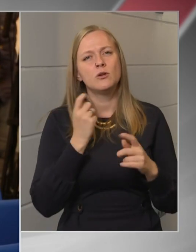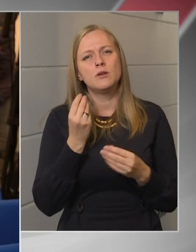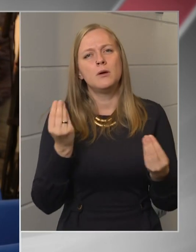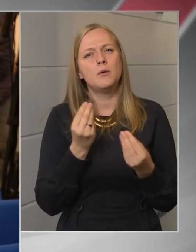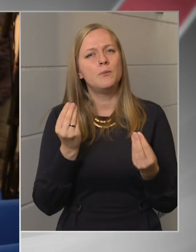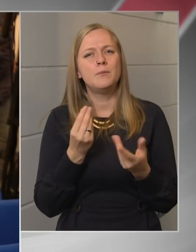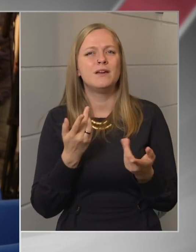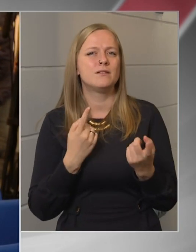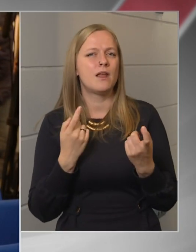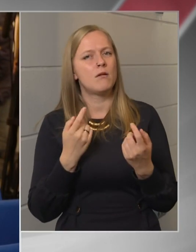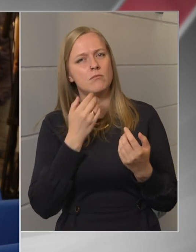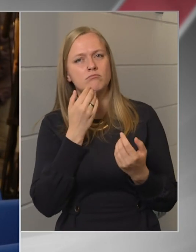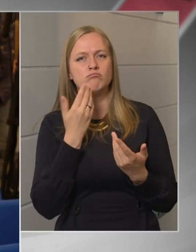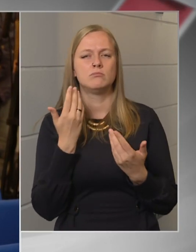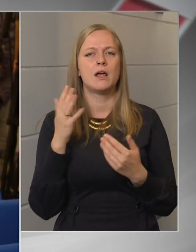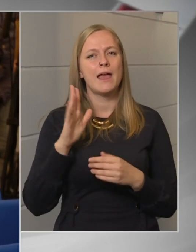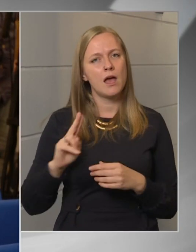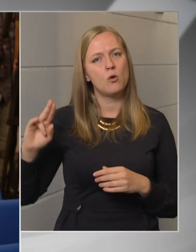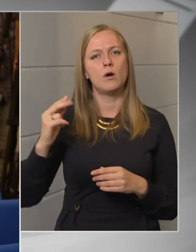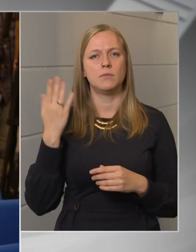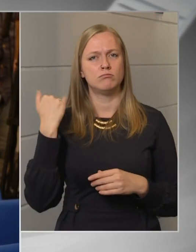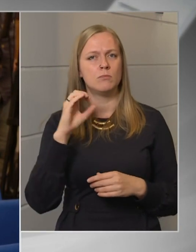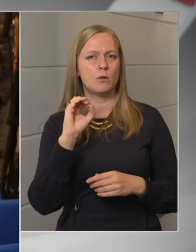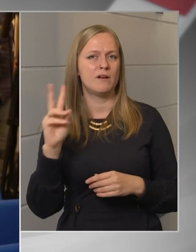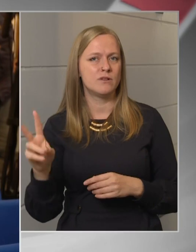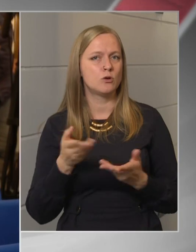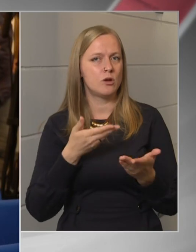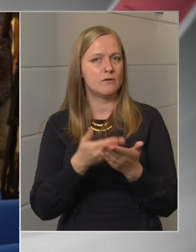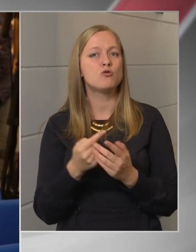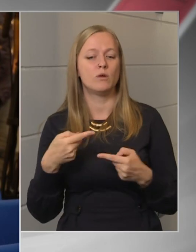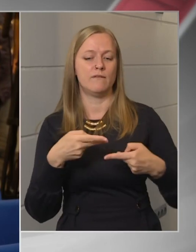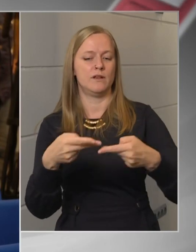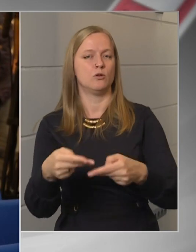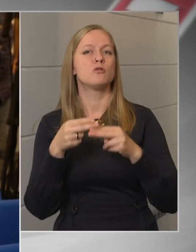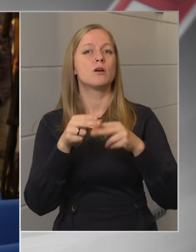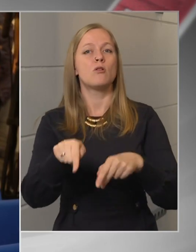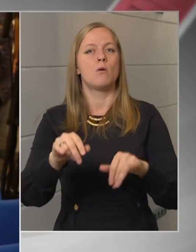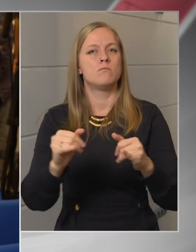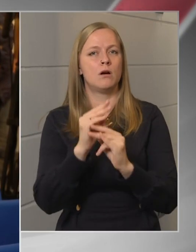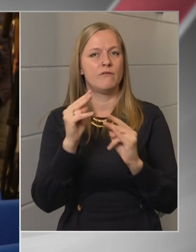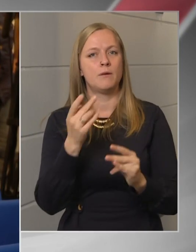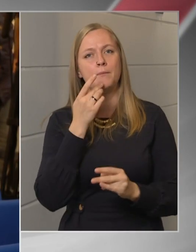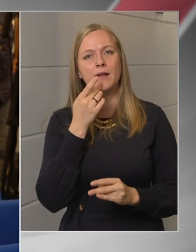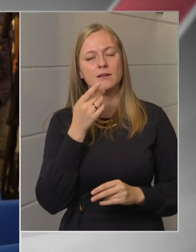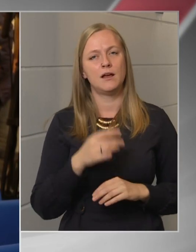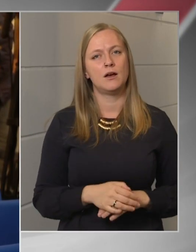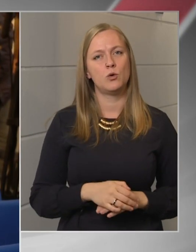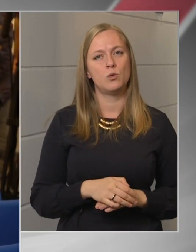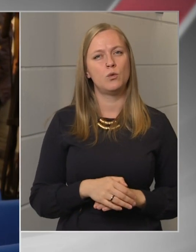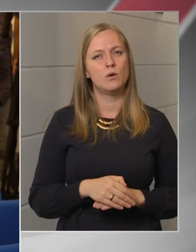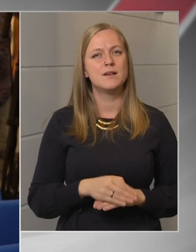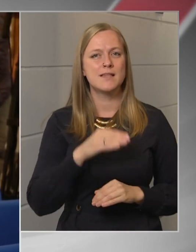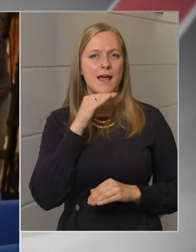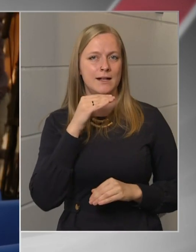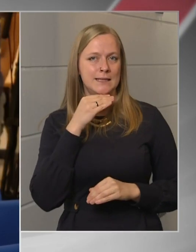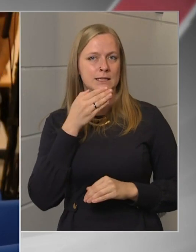nem hajlik az EU arra, amit Orbán Viktor javasolt, hogy oda vigyük a segítséget, ahol baj van, például a száháli